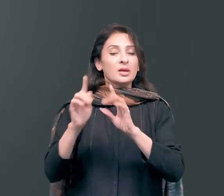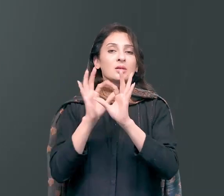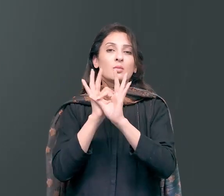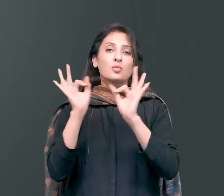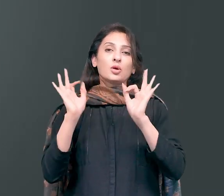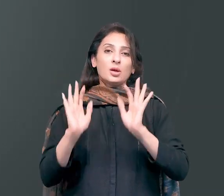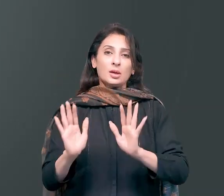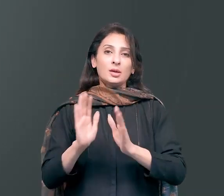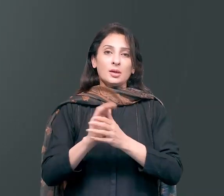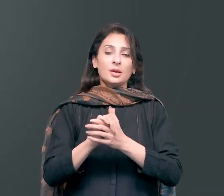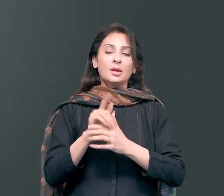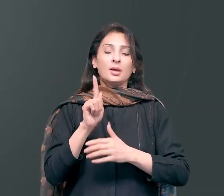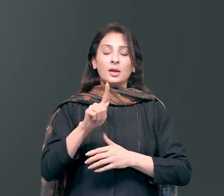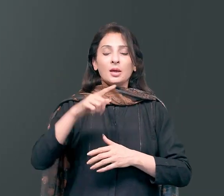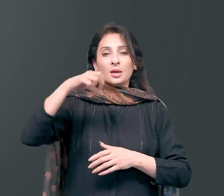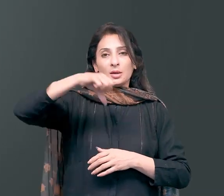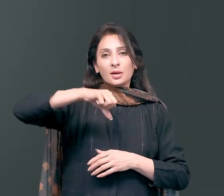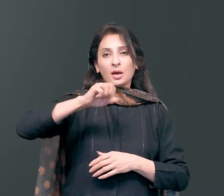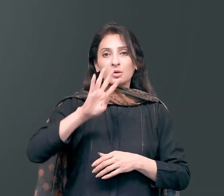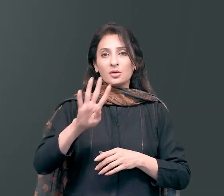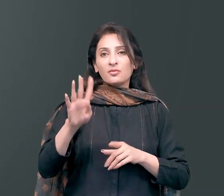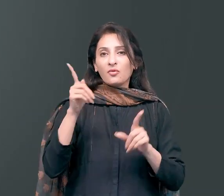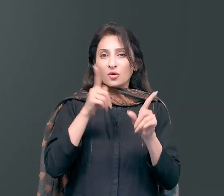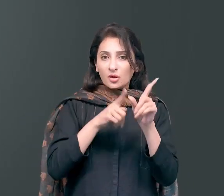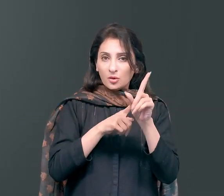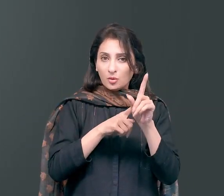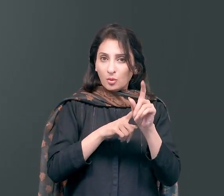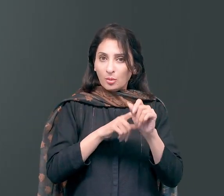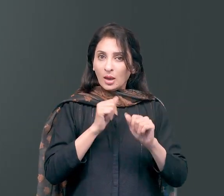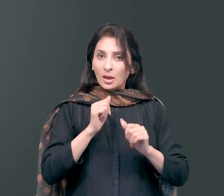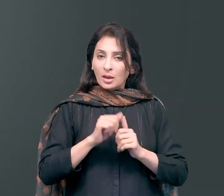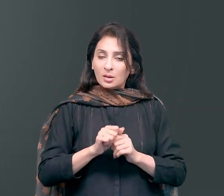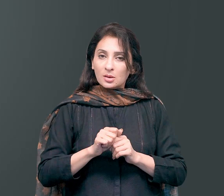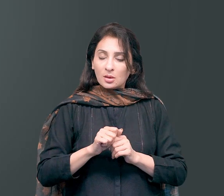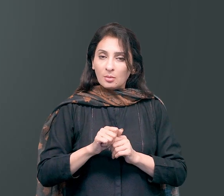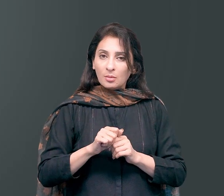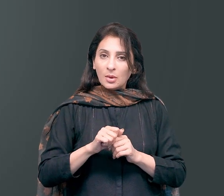1942 میں 1942 میں حالات زیادہ خراب ہو گئے۔